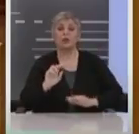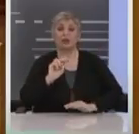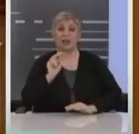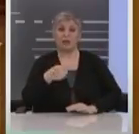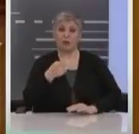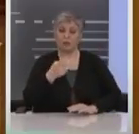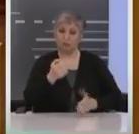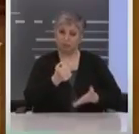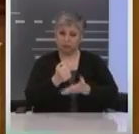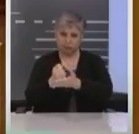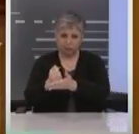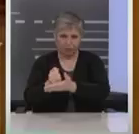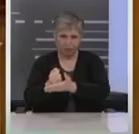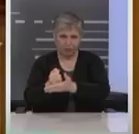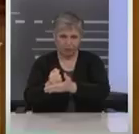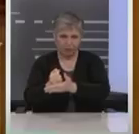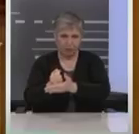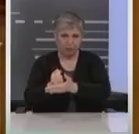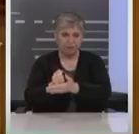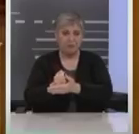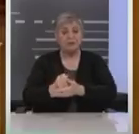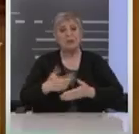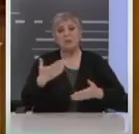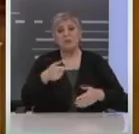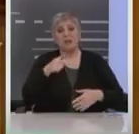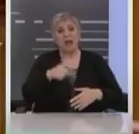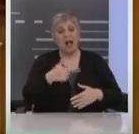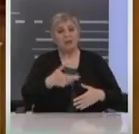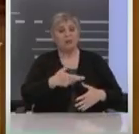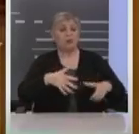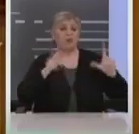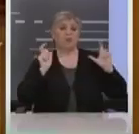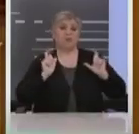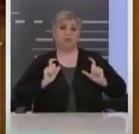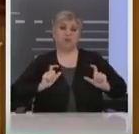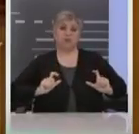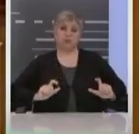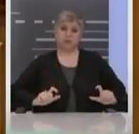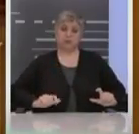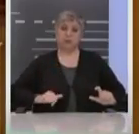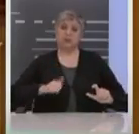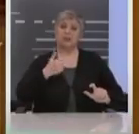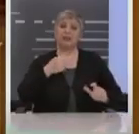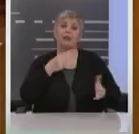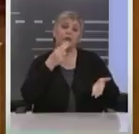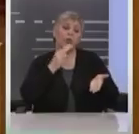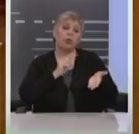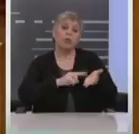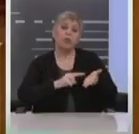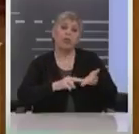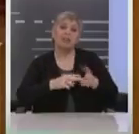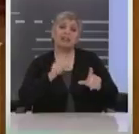Ίσως τόσο για αυτούς, τους πορφυρογέννητους, να στοιχίζουν τα χαρτόσημα για τις offshore που